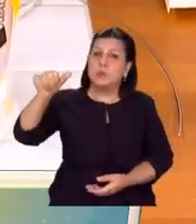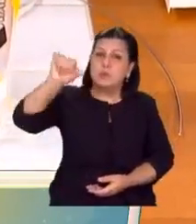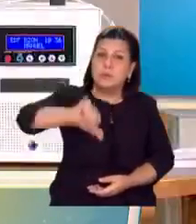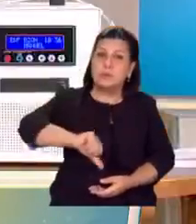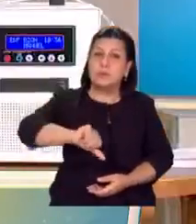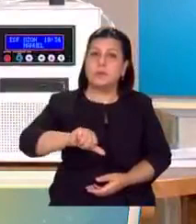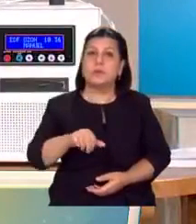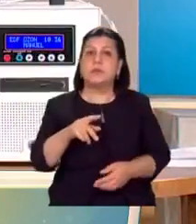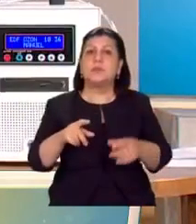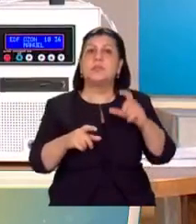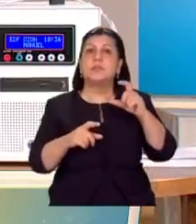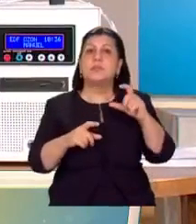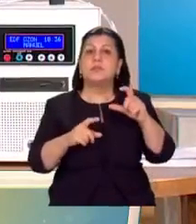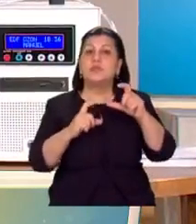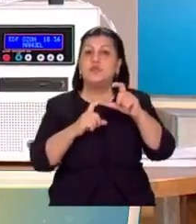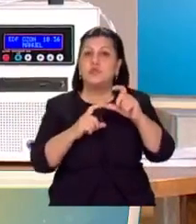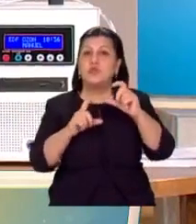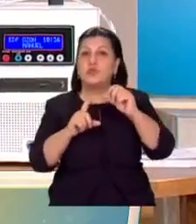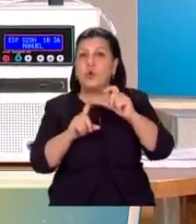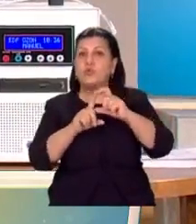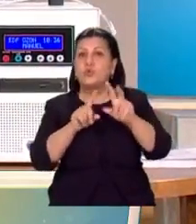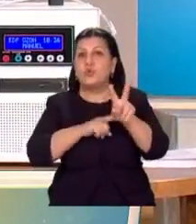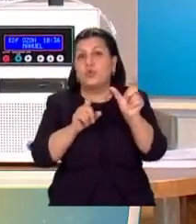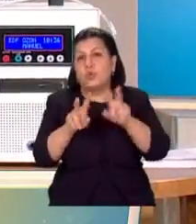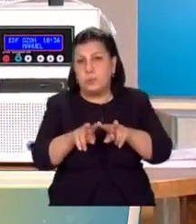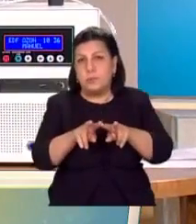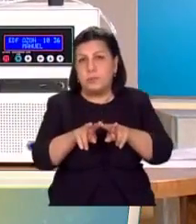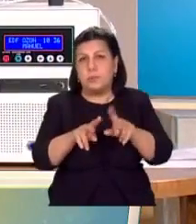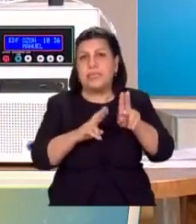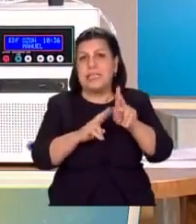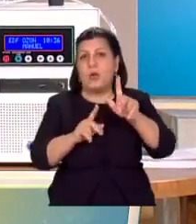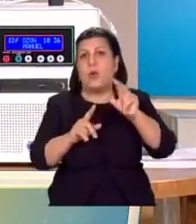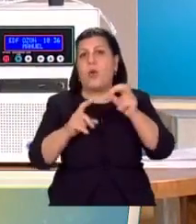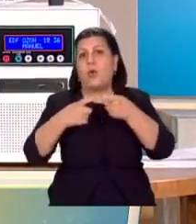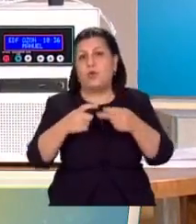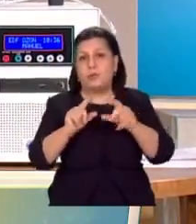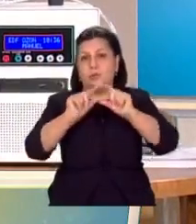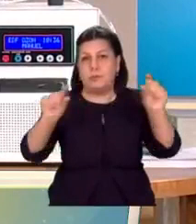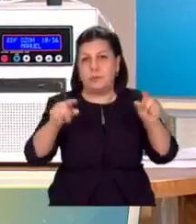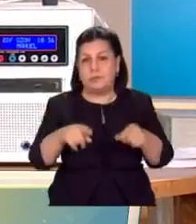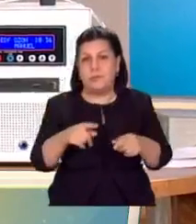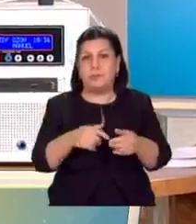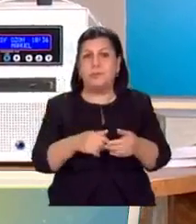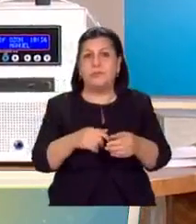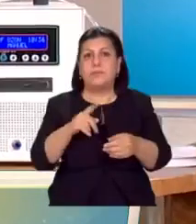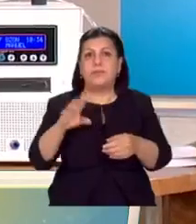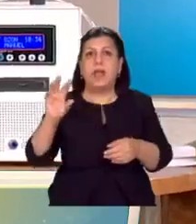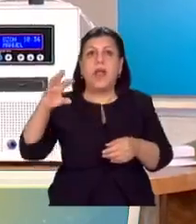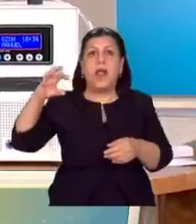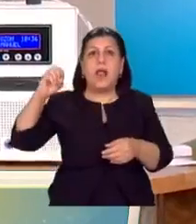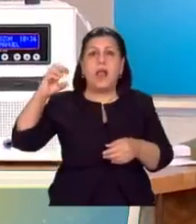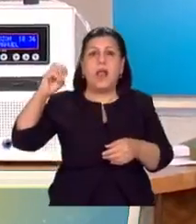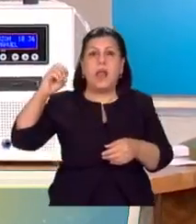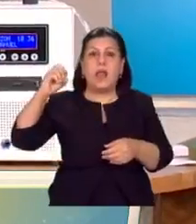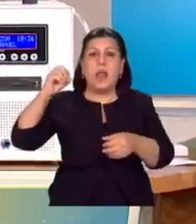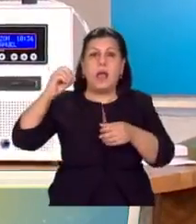acele yani sodyum Klor ve diğer taraftan Su haşikio iki hidrojen ve bir oksijen Bunlar elektrik akımları